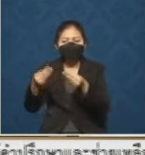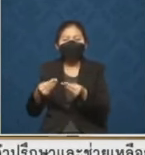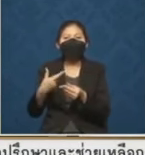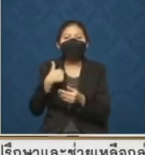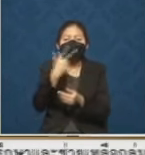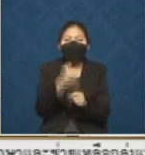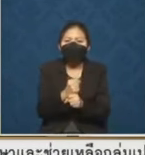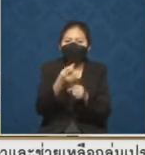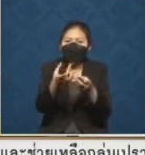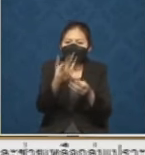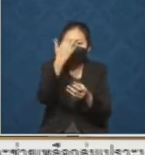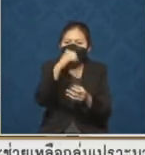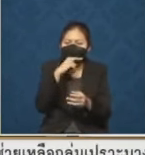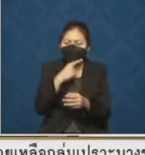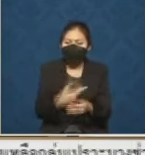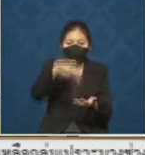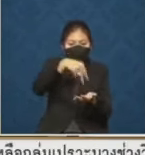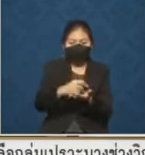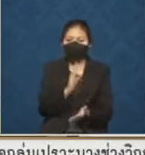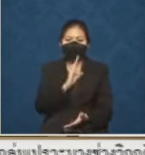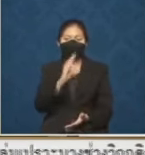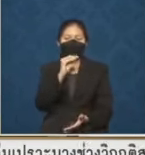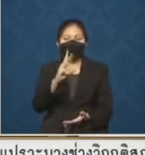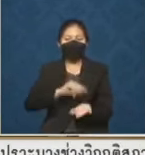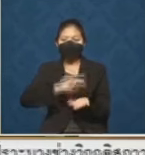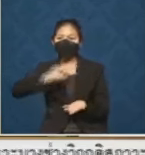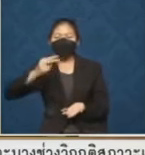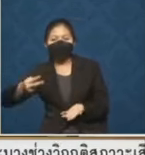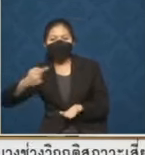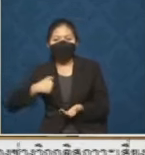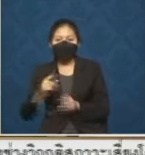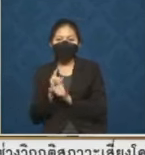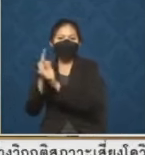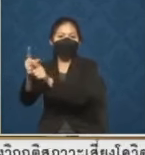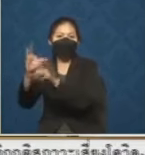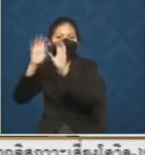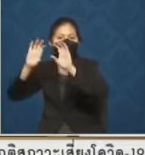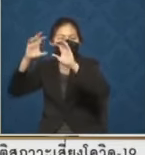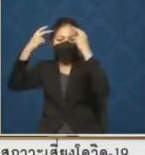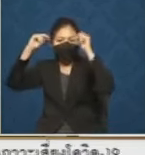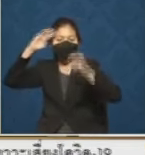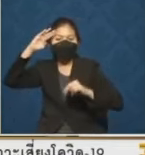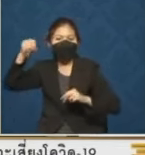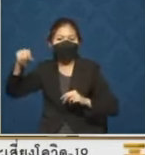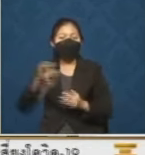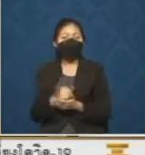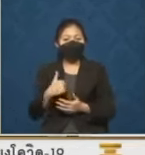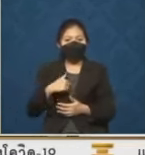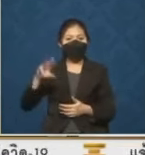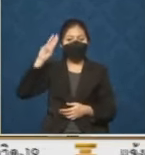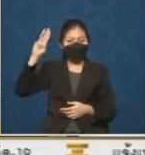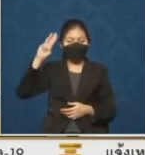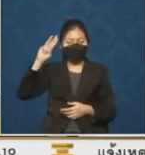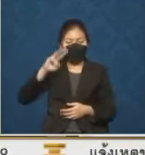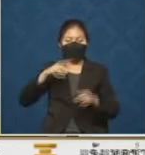จะให้ทางพรรคเนี่ยขับออกแล้วแต่ทางพรรคไม่ยอมขับนะถ้าขับออกก่อนหน้านี้นะก็จะเป็นมิ่งขวัญโมเดลนะไม่ใช่กลุ่มธรรม